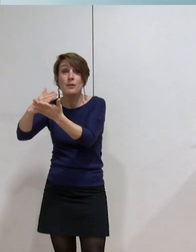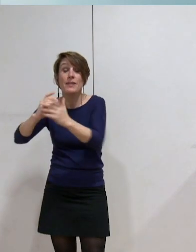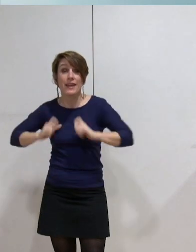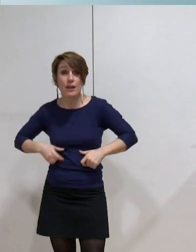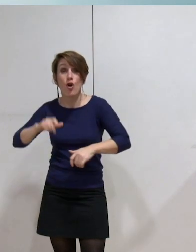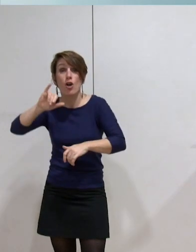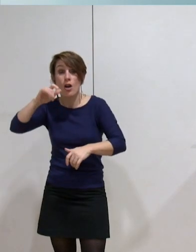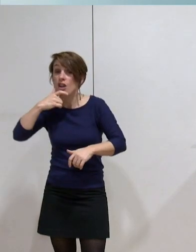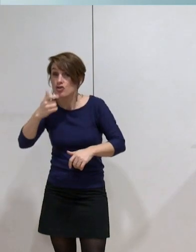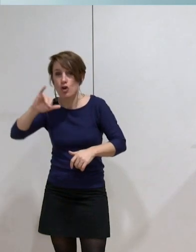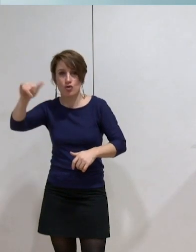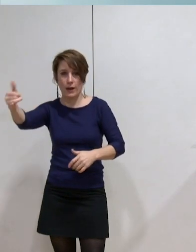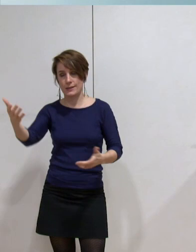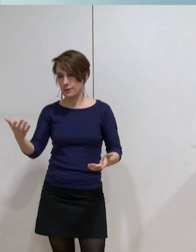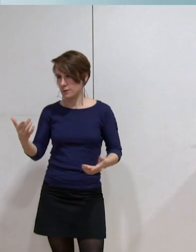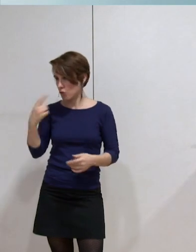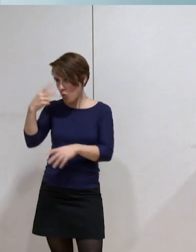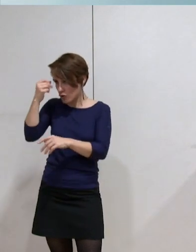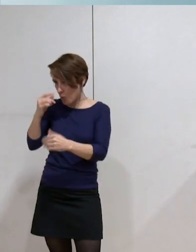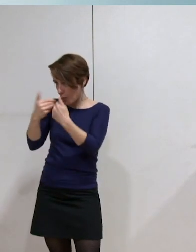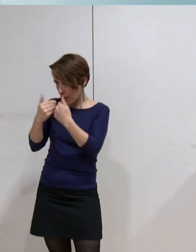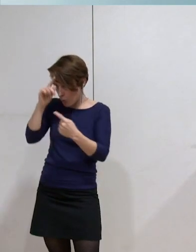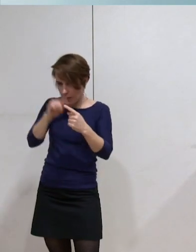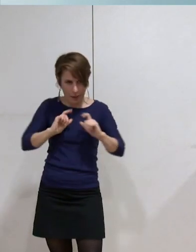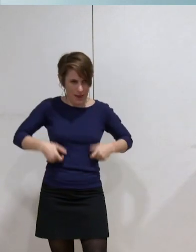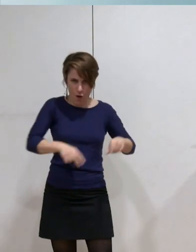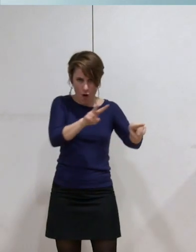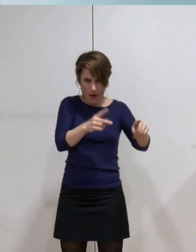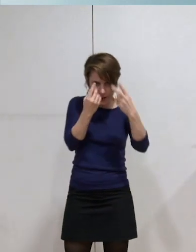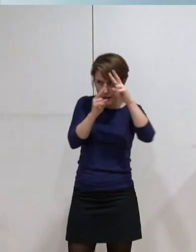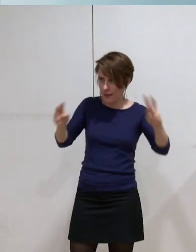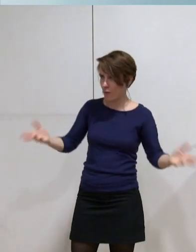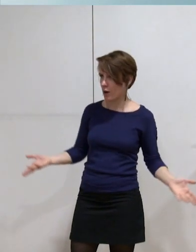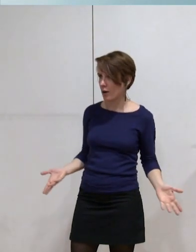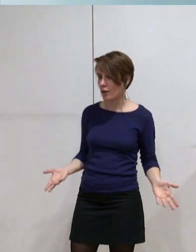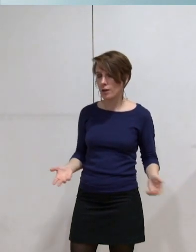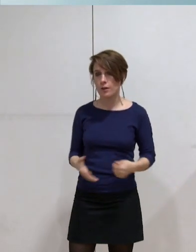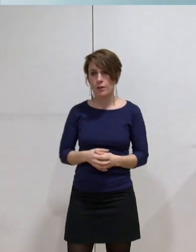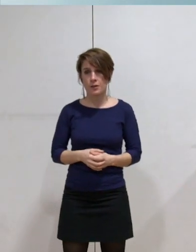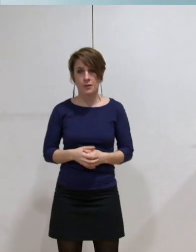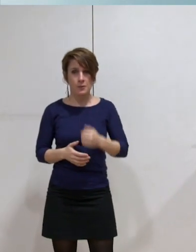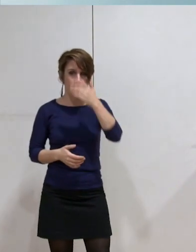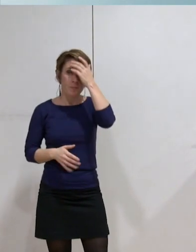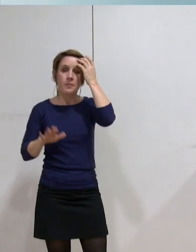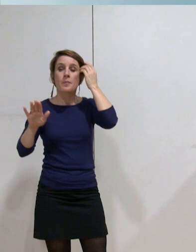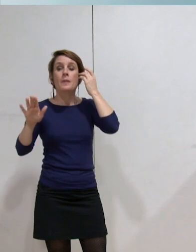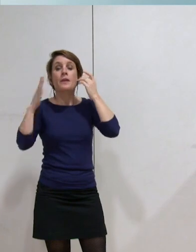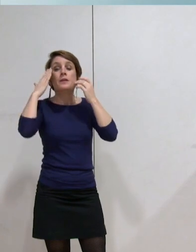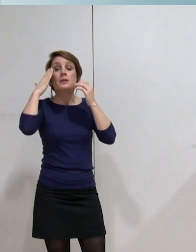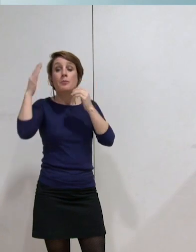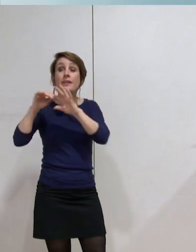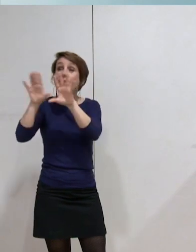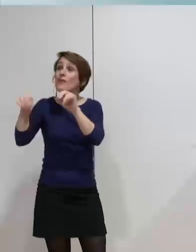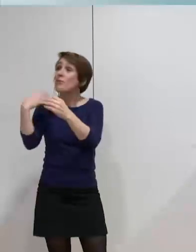jores donc je comprends pas l'argument donc de toute façon s'il y a une demande d'une